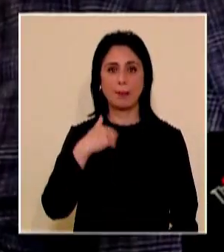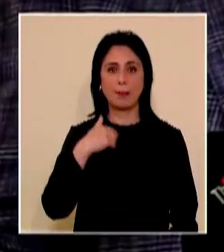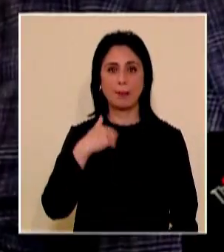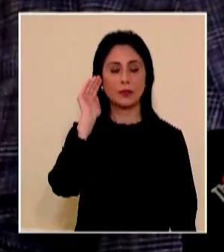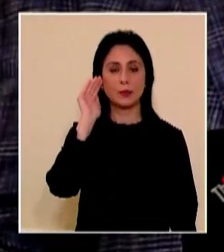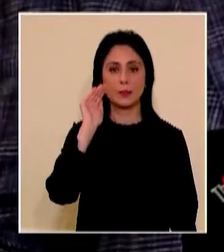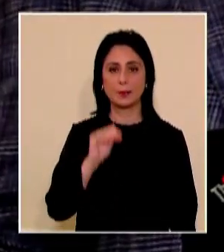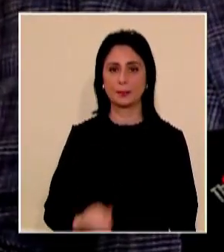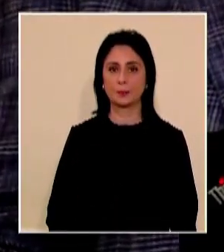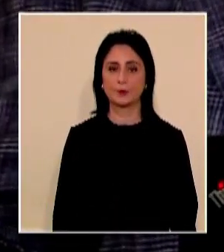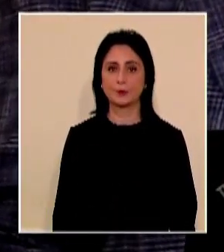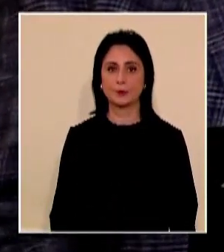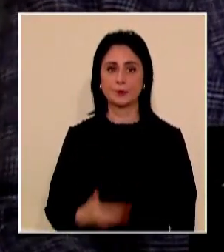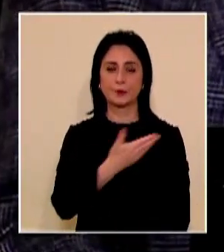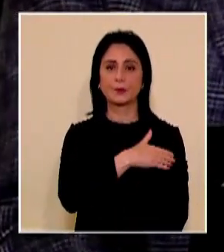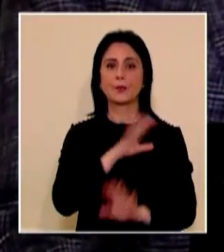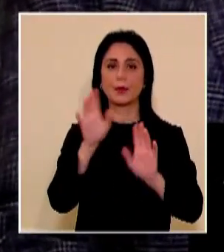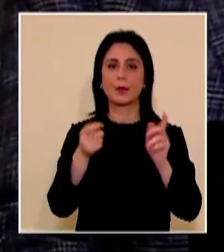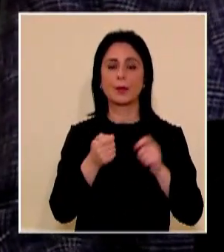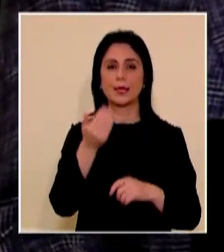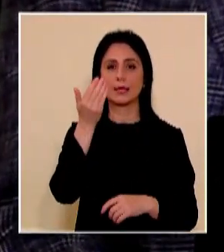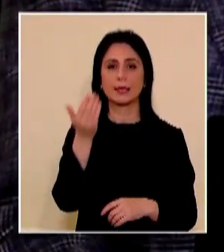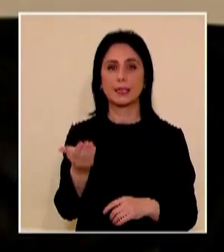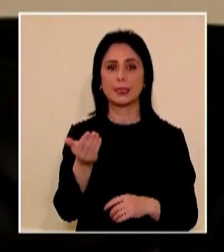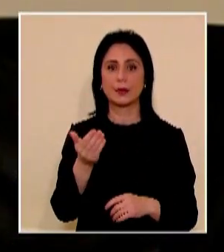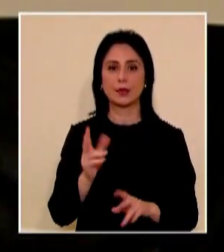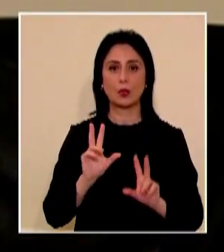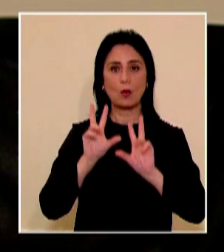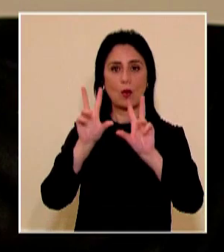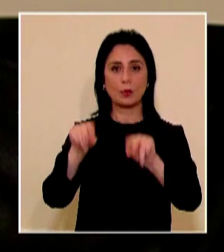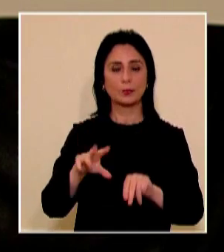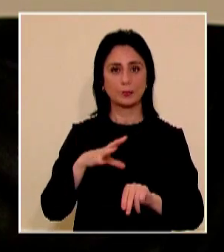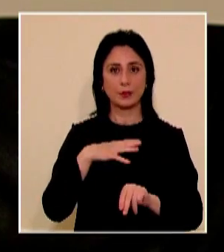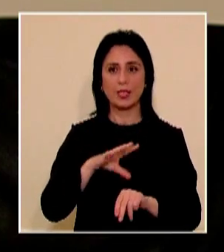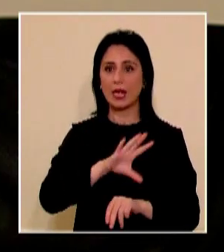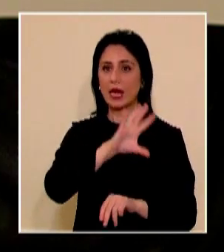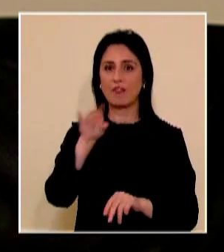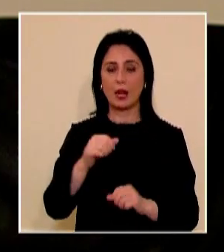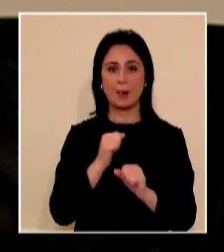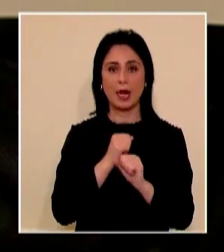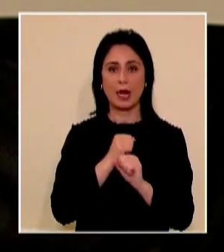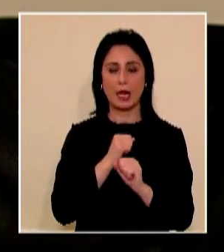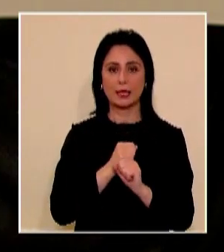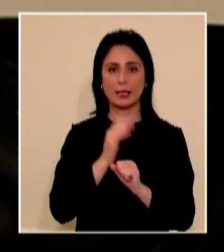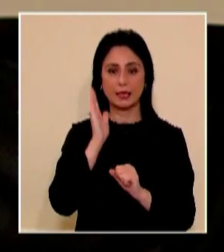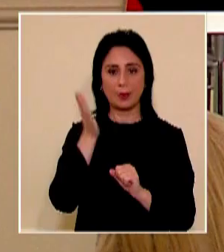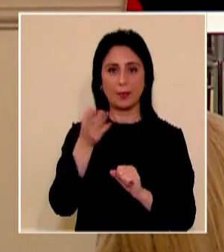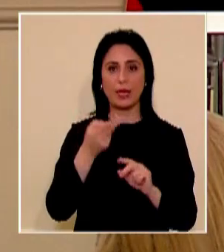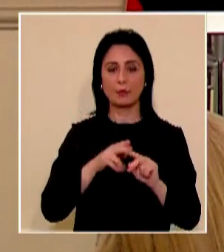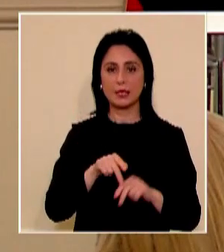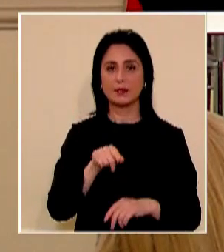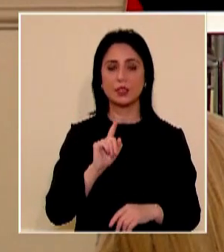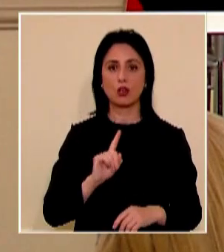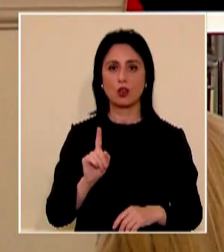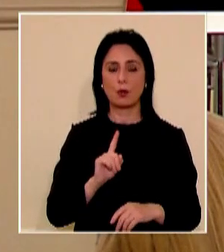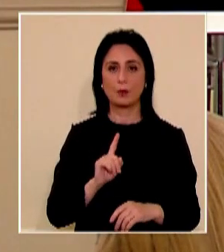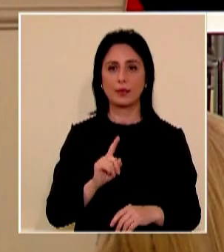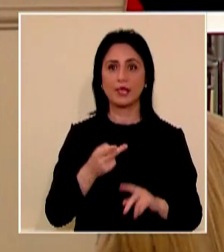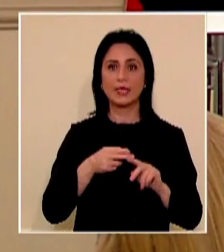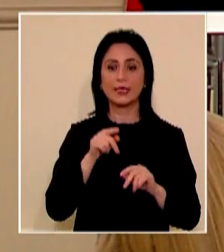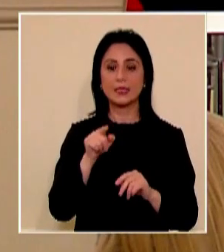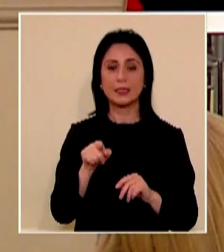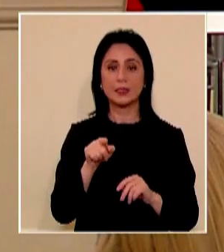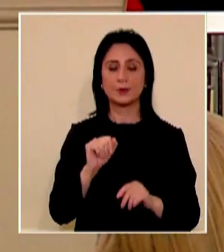მოვისმინეთ otworzyć się na დაპირება, რომ ყველაფერი გაკეთდება იმისთვის, რომ